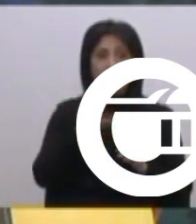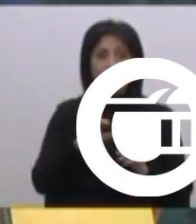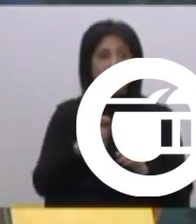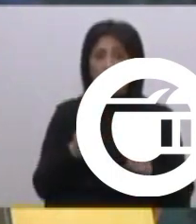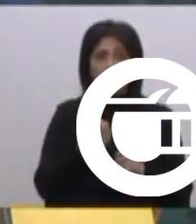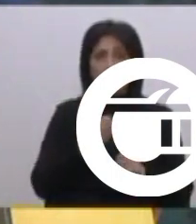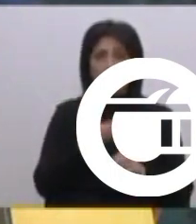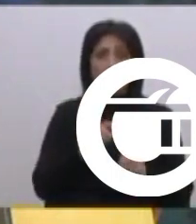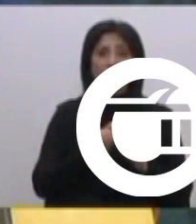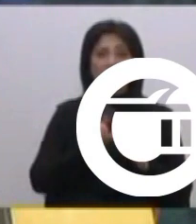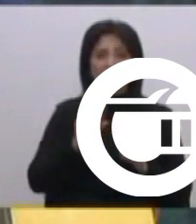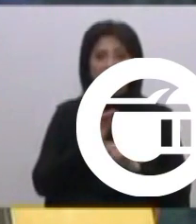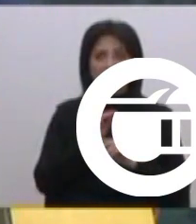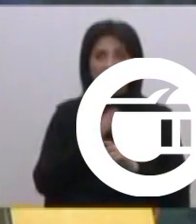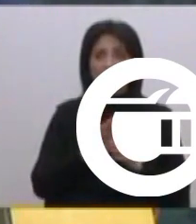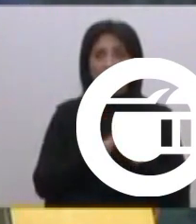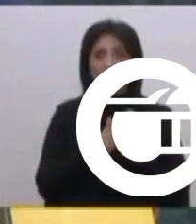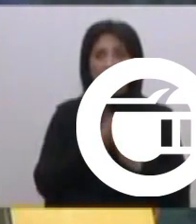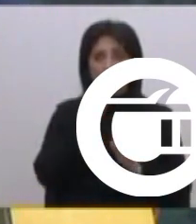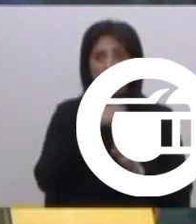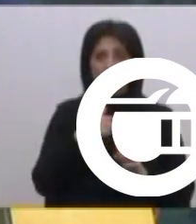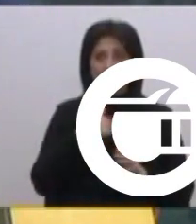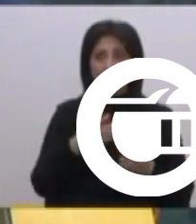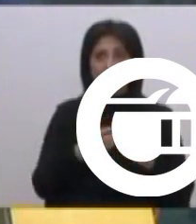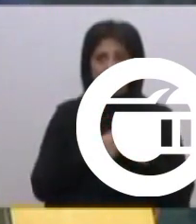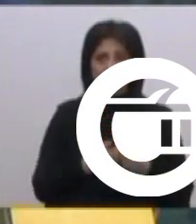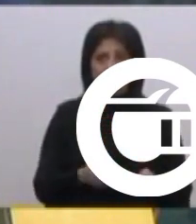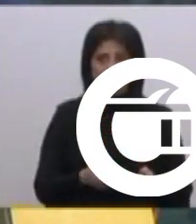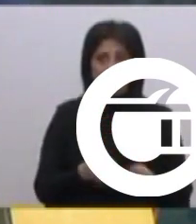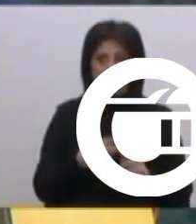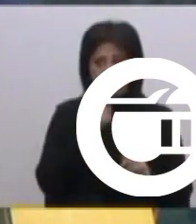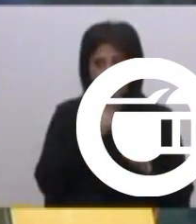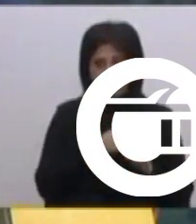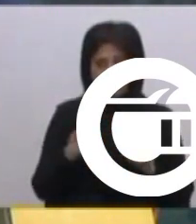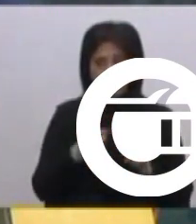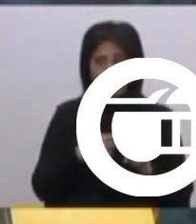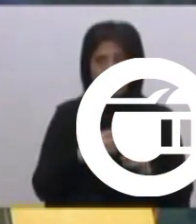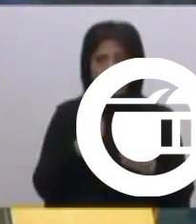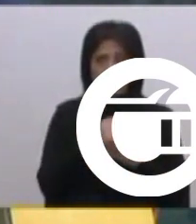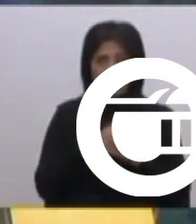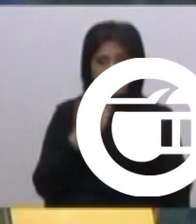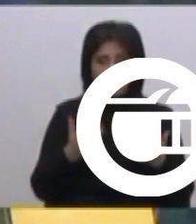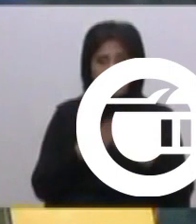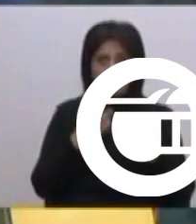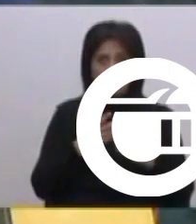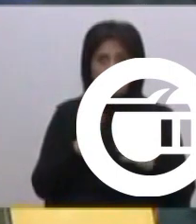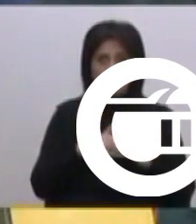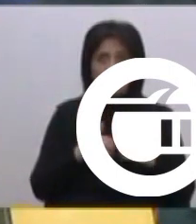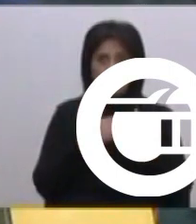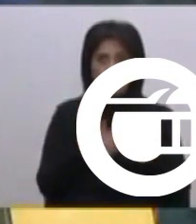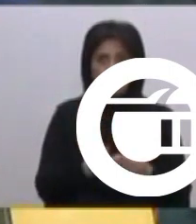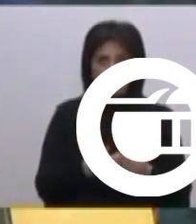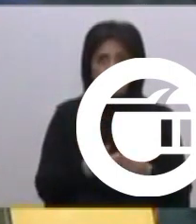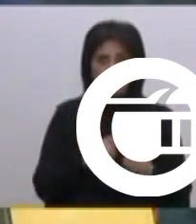მაინც ფიქსირდება ზრდა და ეს იმ პირობებში, როდესაც ჩვენ მივიღეთ ამ პერიოდში ვიზა ლიბერალიზაცია, რაც ბუნებრივია, ხელს